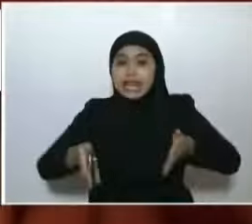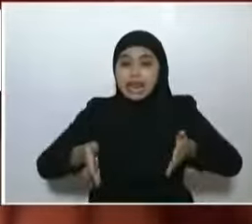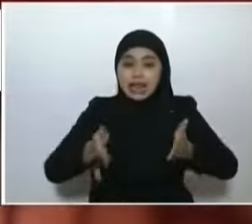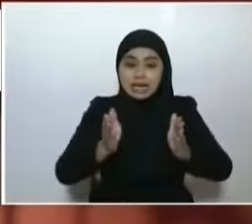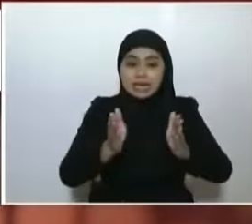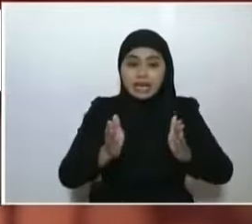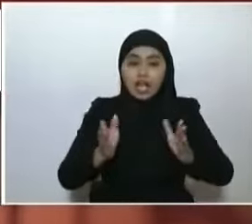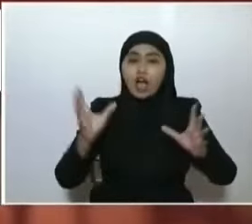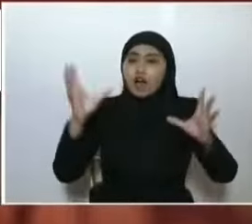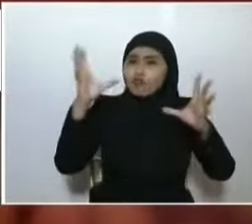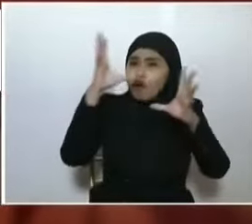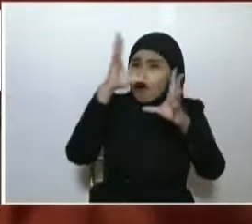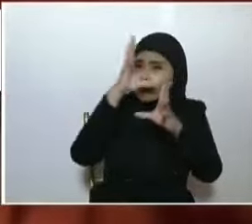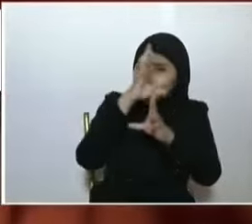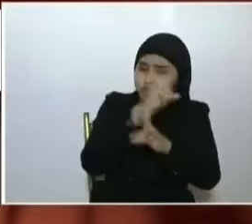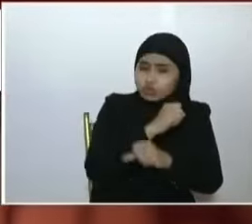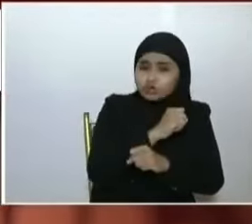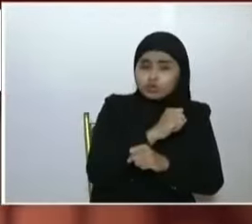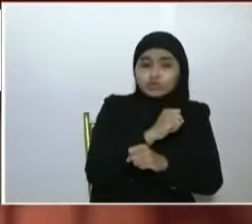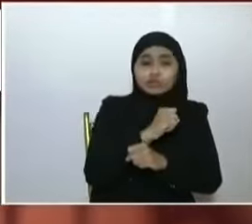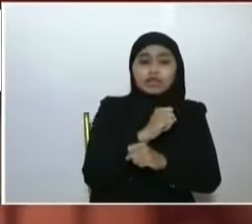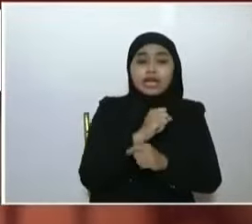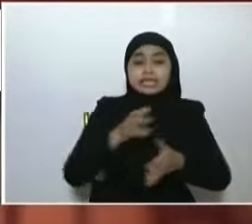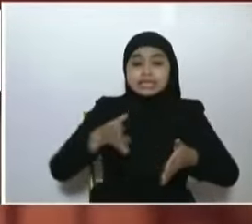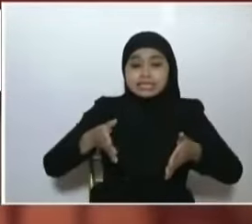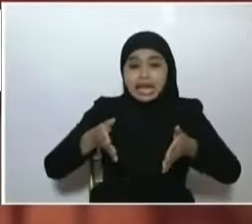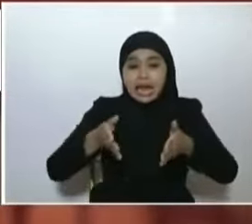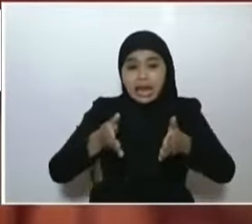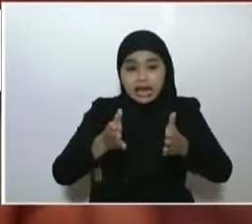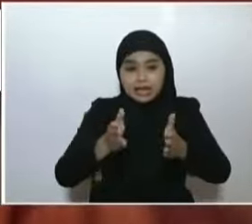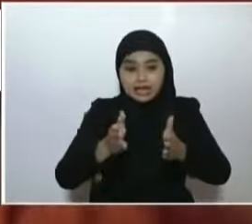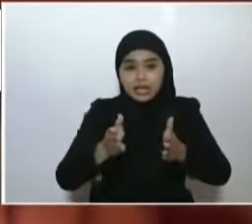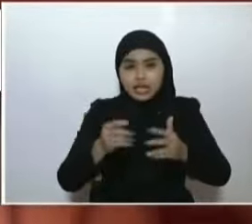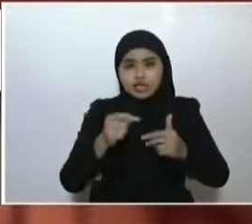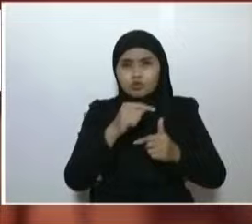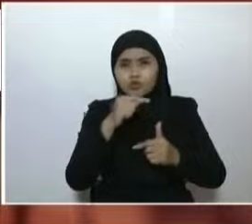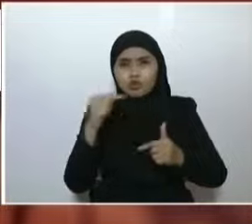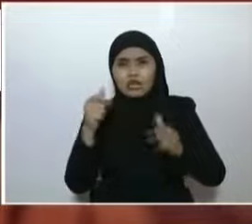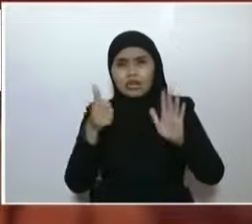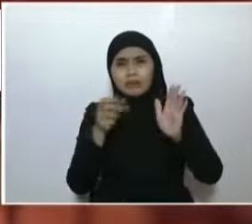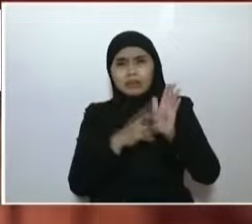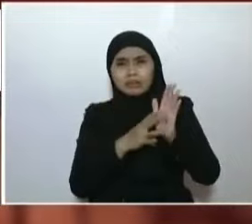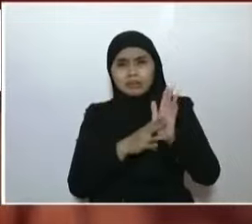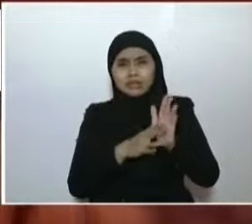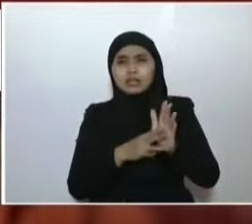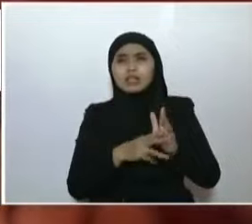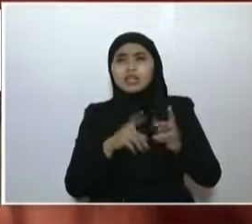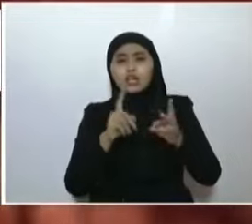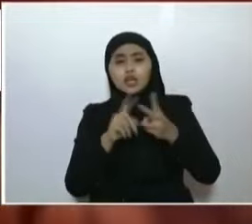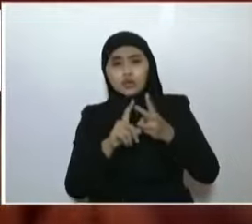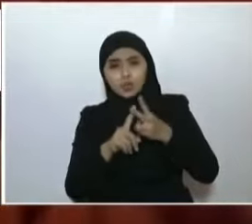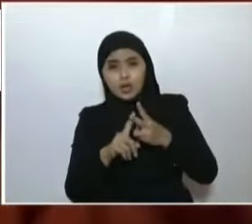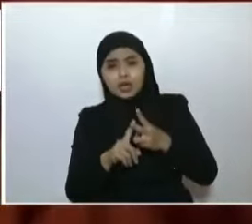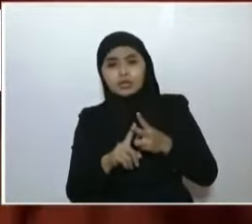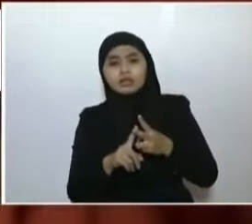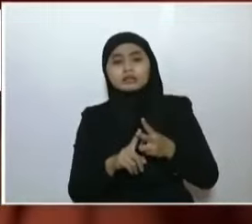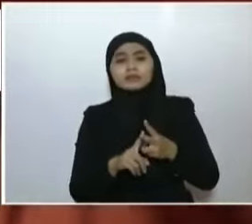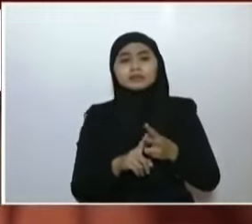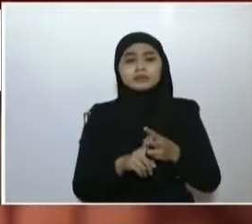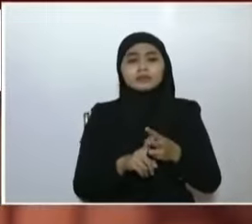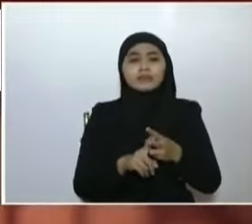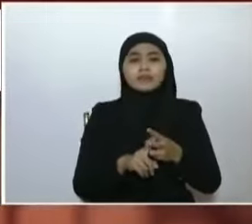tahun Fokus utama tadi adalah jalan yang kurang dari 6 m tetapi fokus kedua apabila masih ada